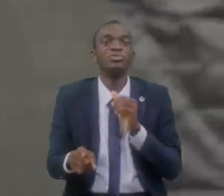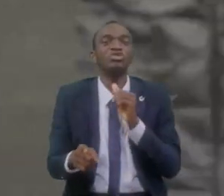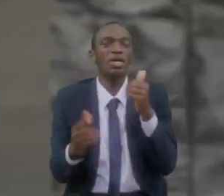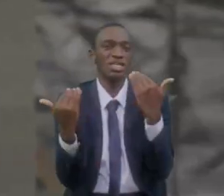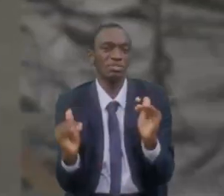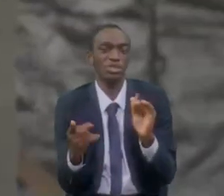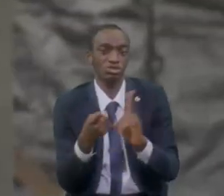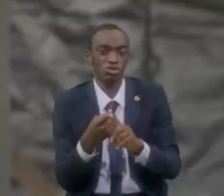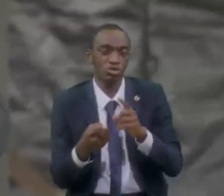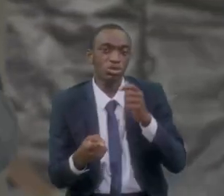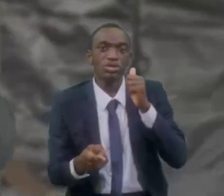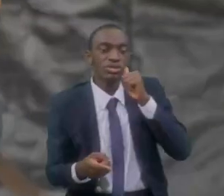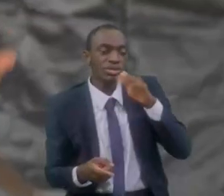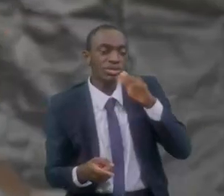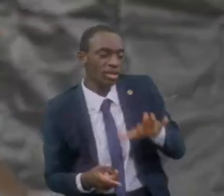aux petites filles.